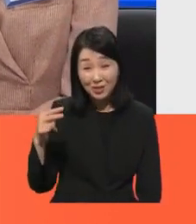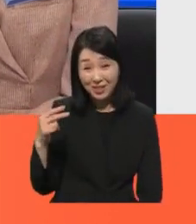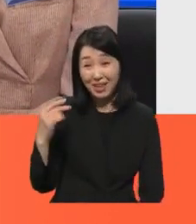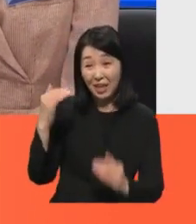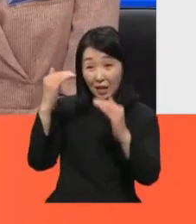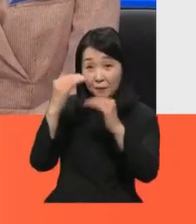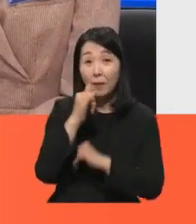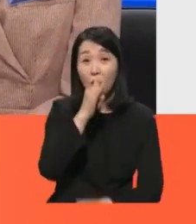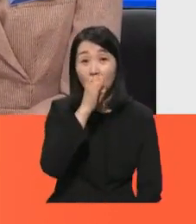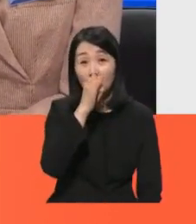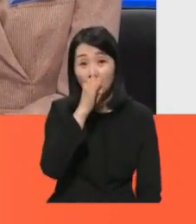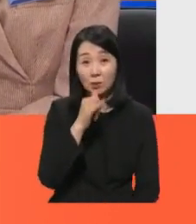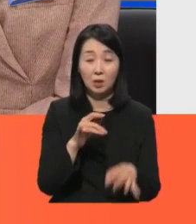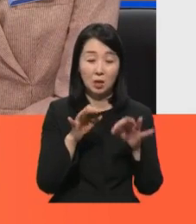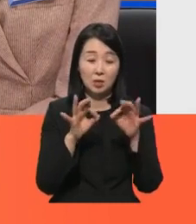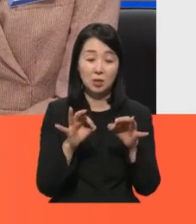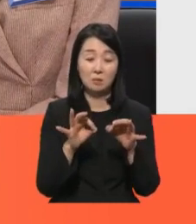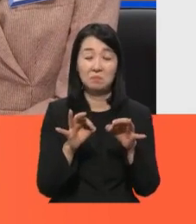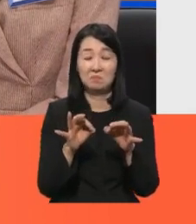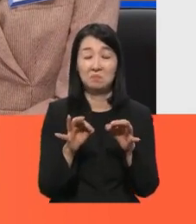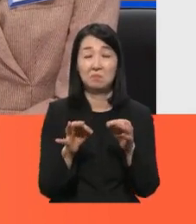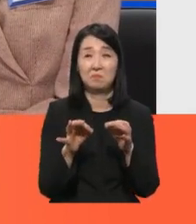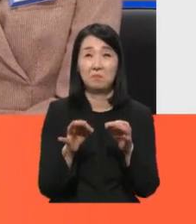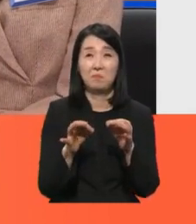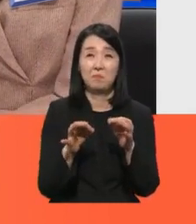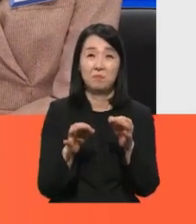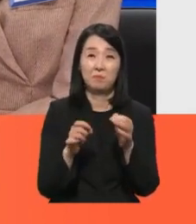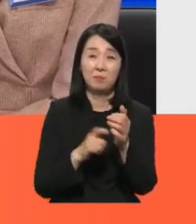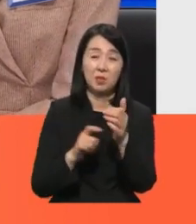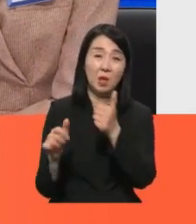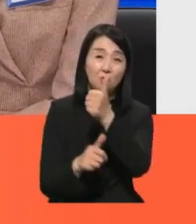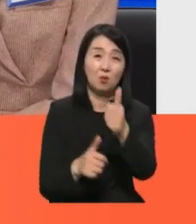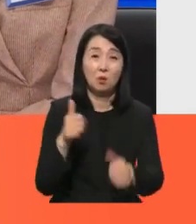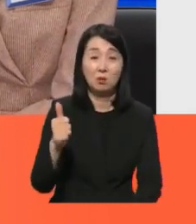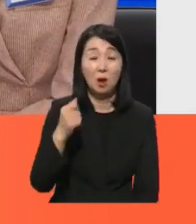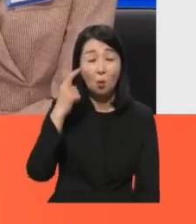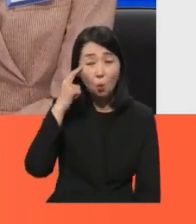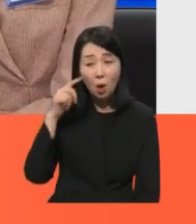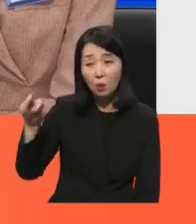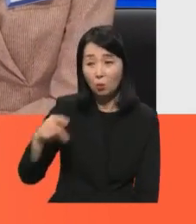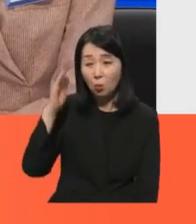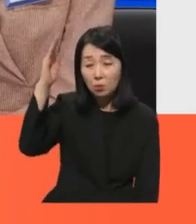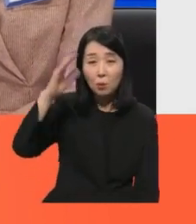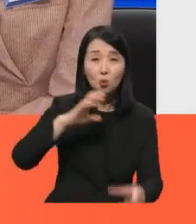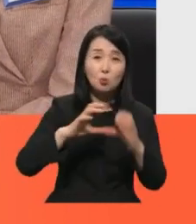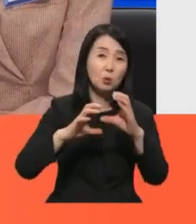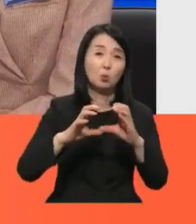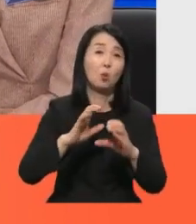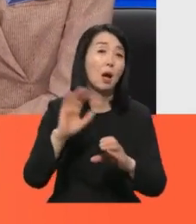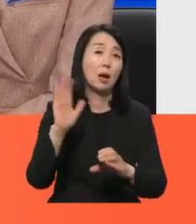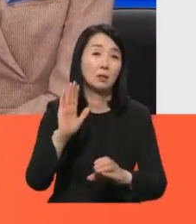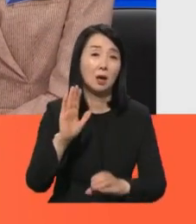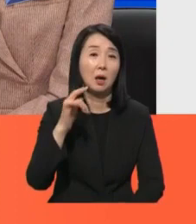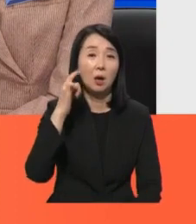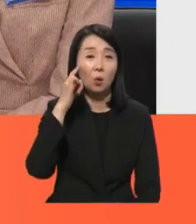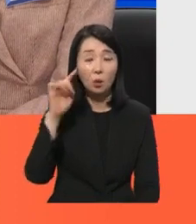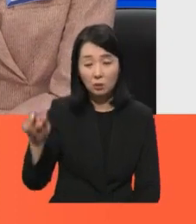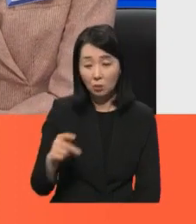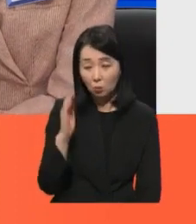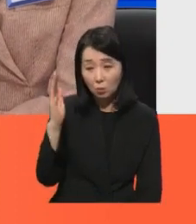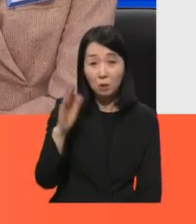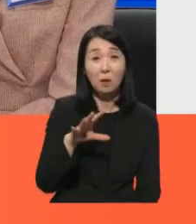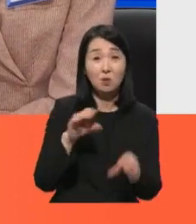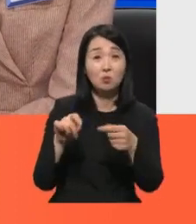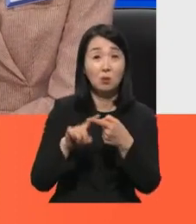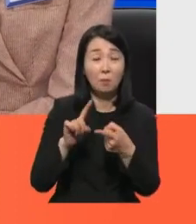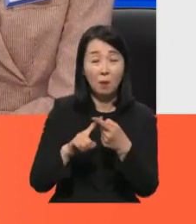전했지만 김종인 전 비대위원장은 도어스테핑이 꼭 국민과의 소통을 뜻하는 건 아니라고 말했는데요 이번 도어 스태핑